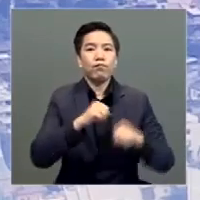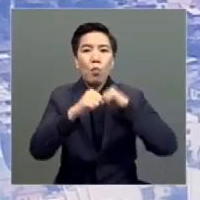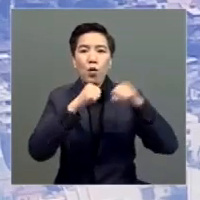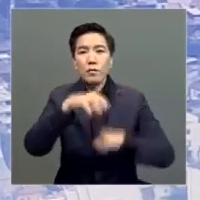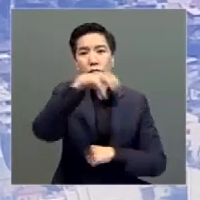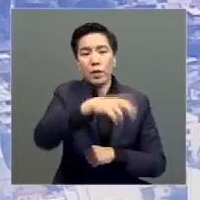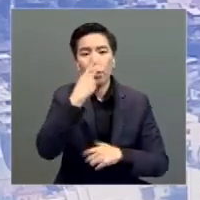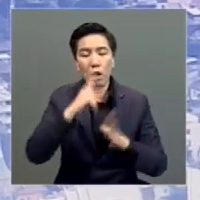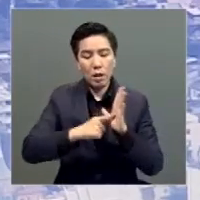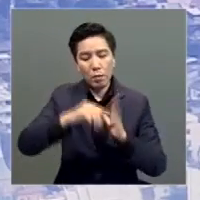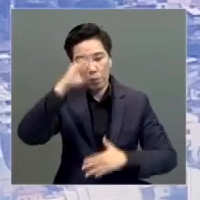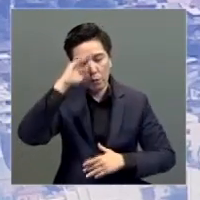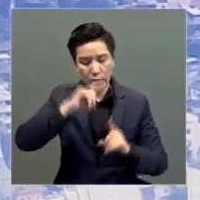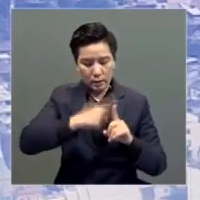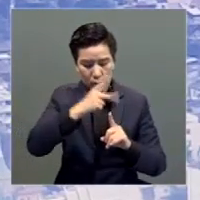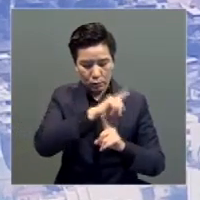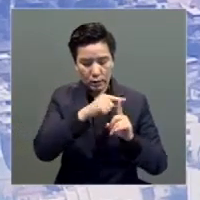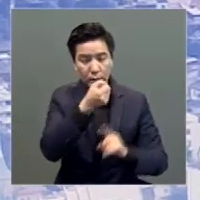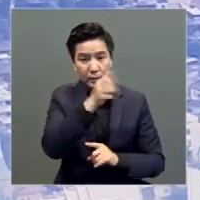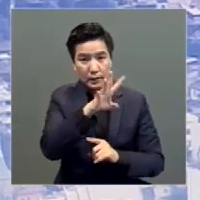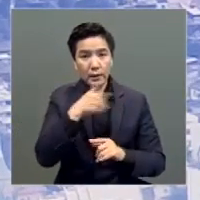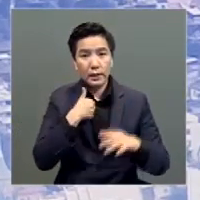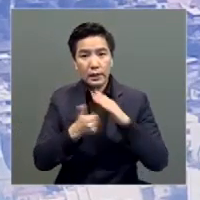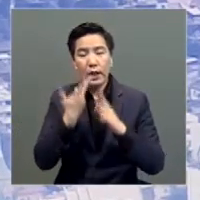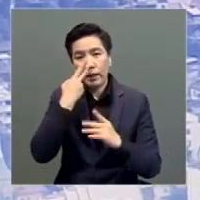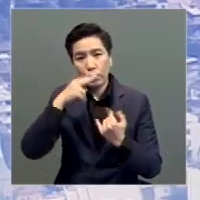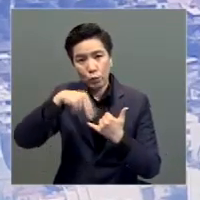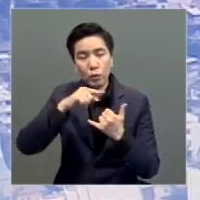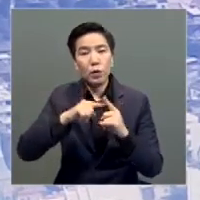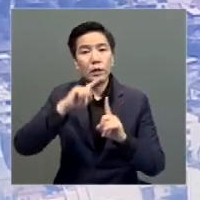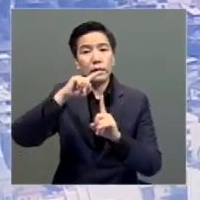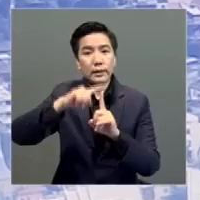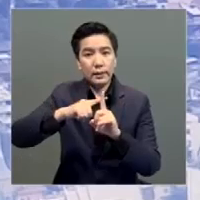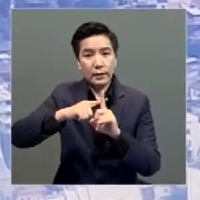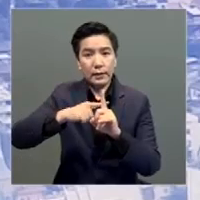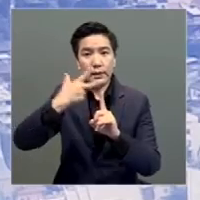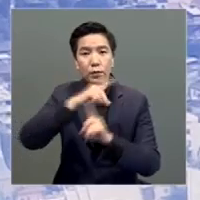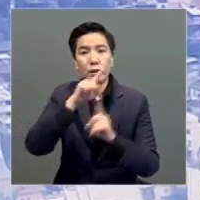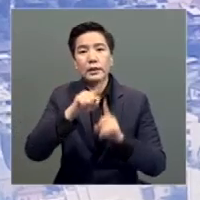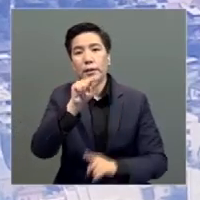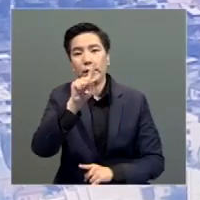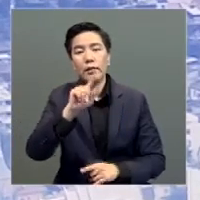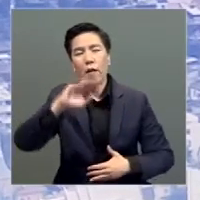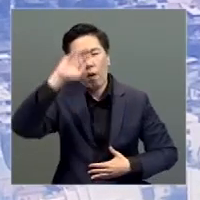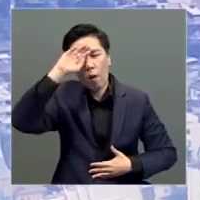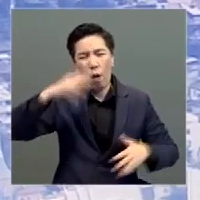แล้วเริ่มป่วยวันที่14มีนาคมเข้ารับการรักษาวันที่21ด้วยการไ